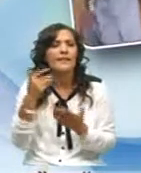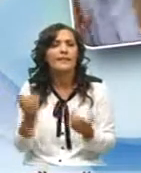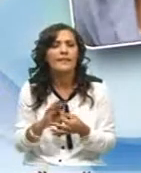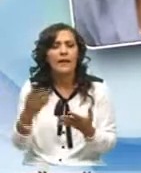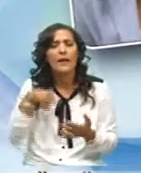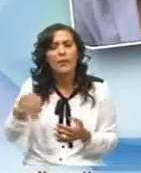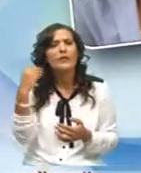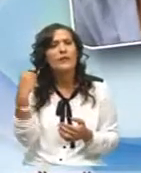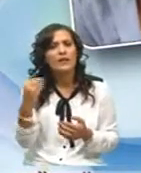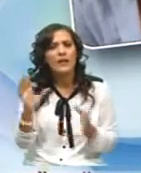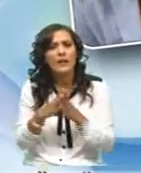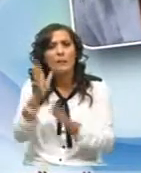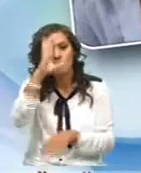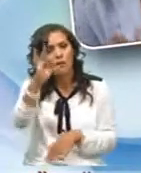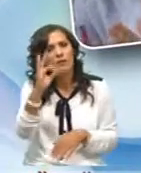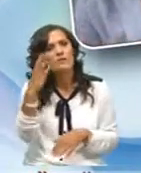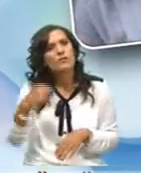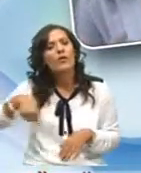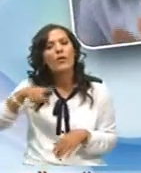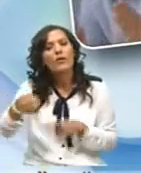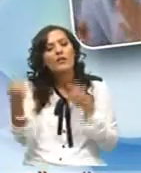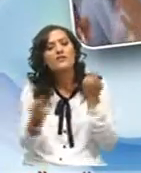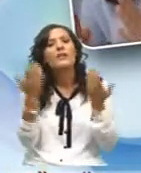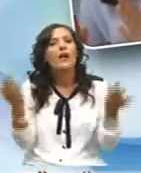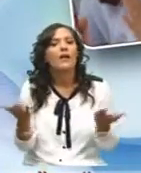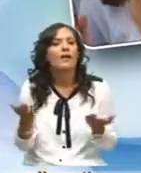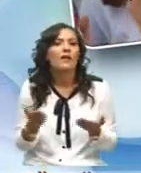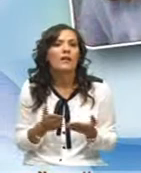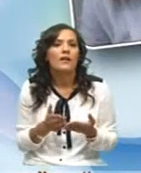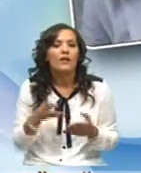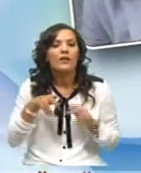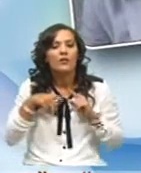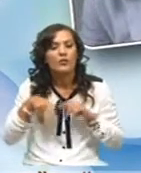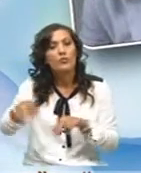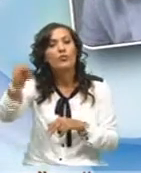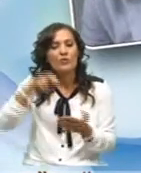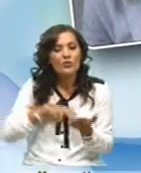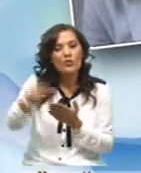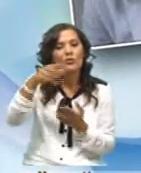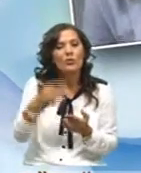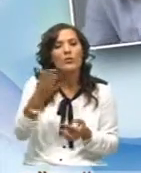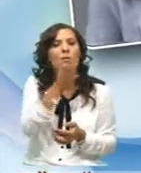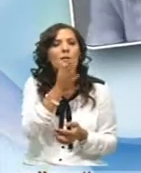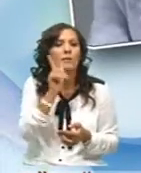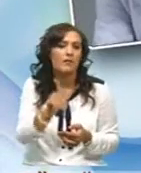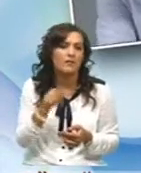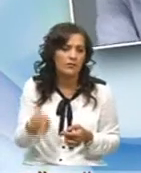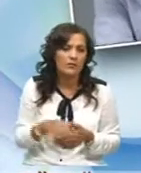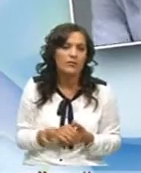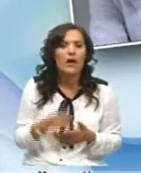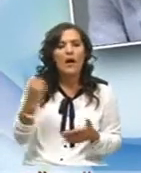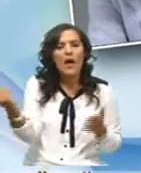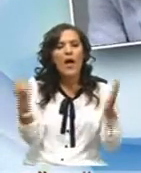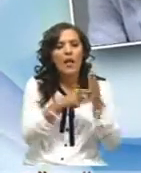neyse onu çok iyi alanda profesyonel o işin artık yürütücüsü olarak bilmek durumundasınız şimdi